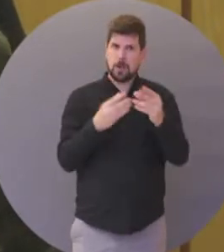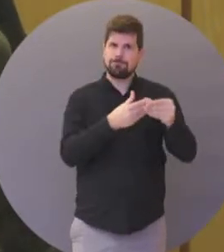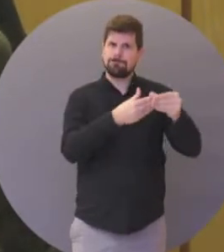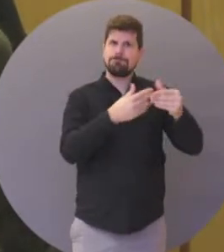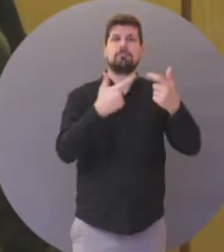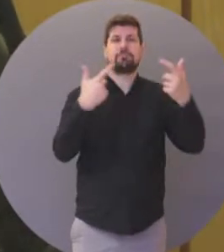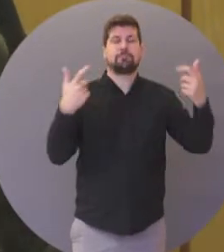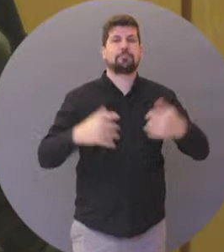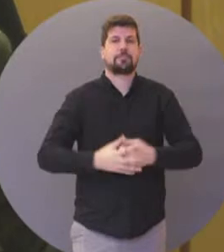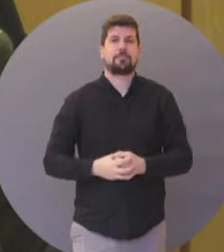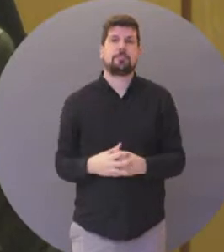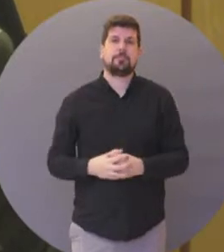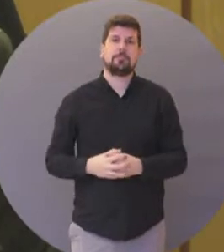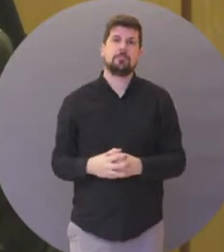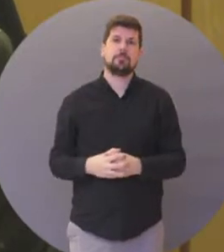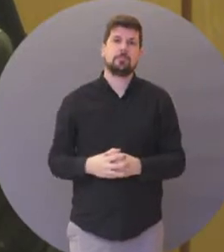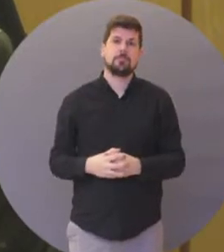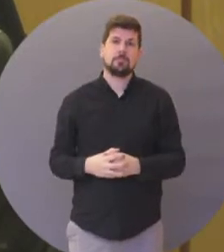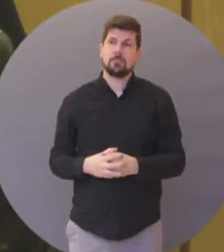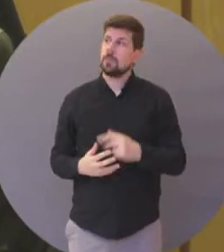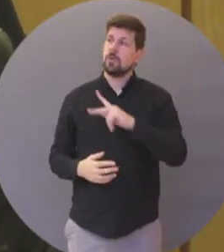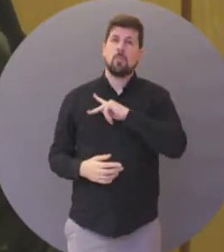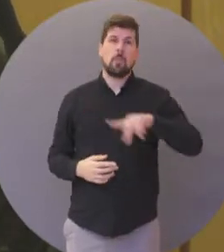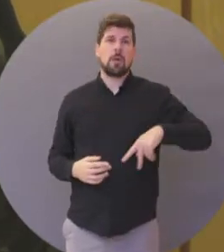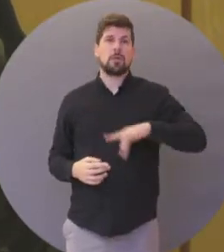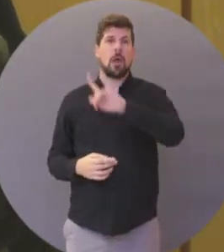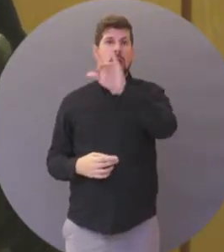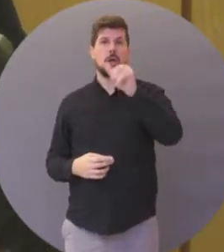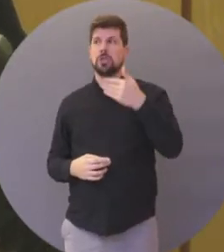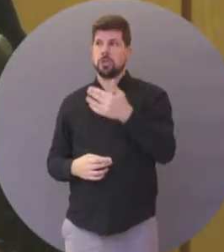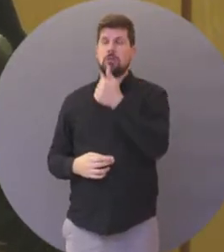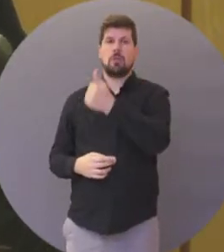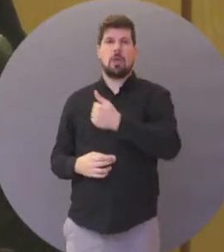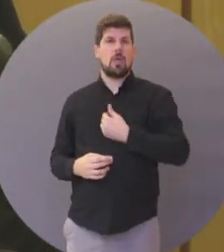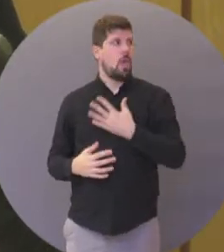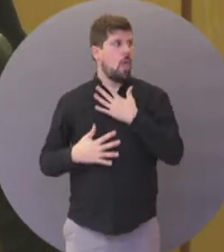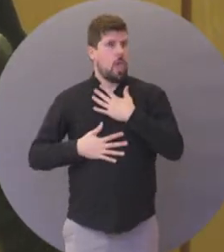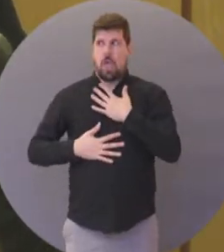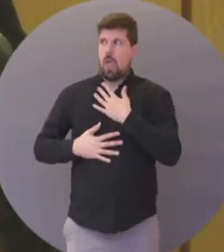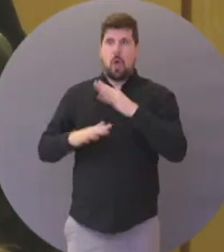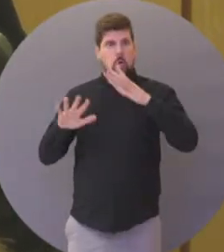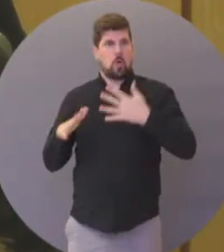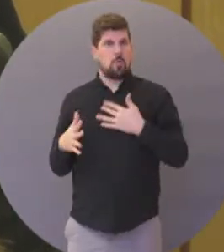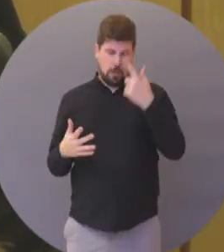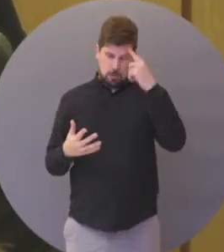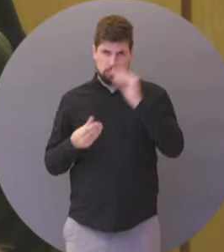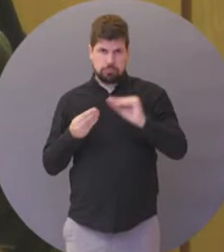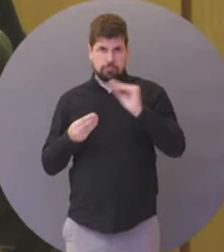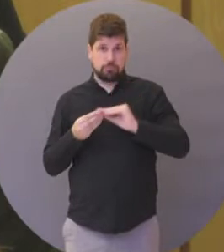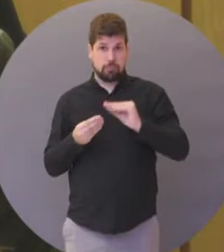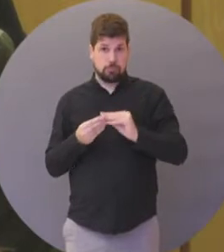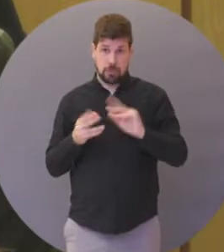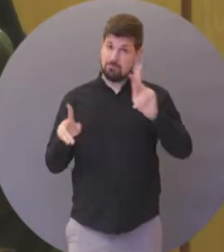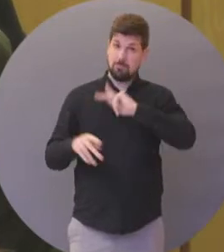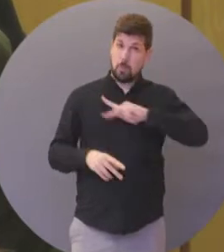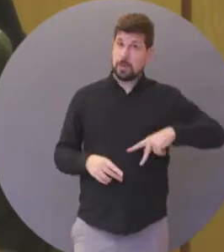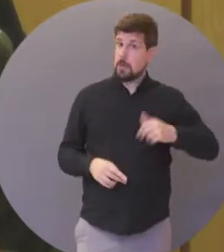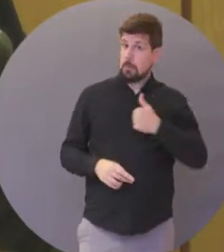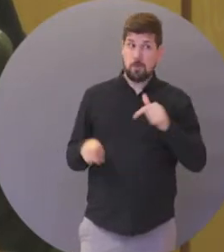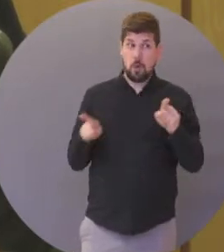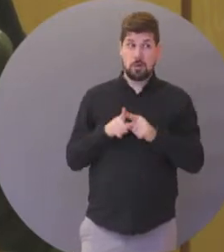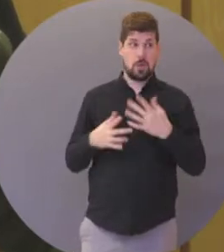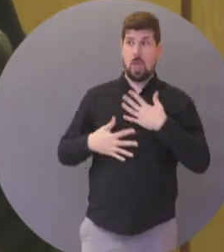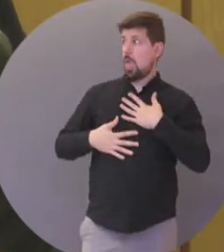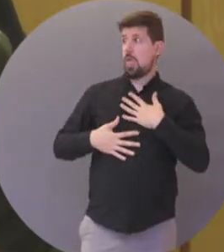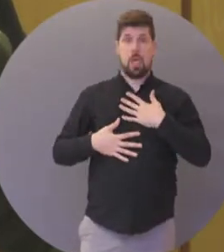les bailleurs les bailleurs sociaux sont à succès mais les propriétaires privés aussi sont étranglés face au surcoût